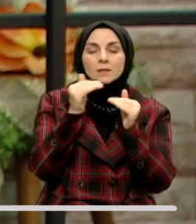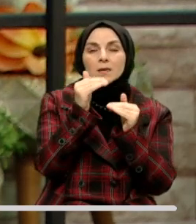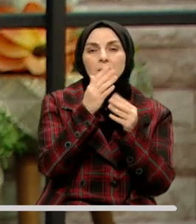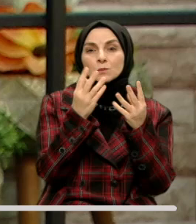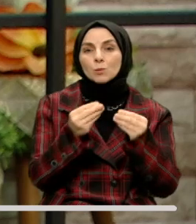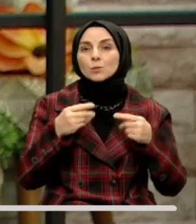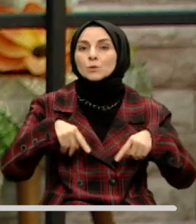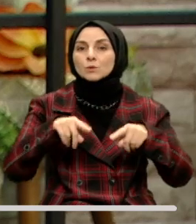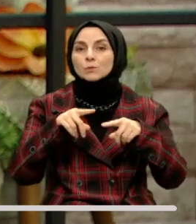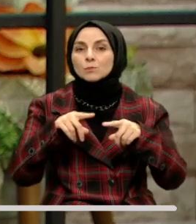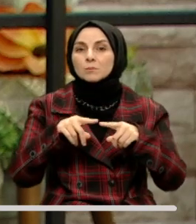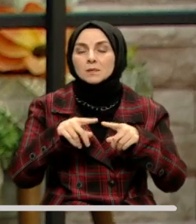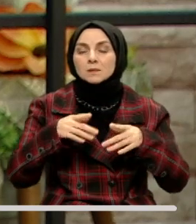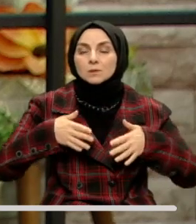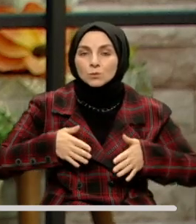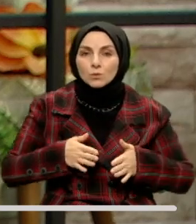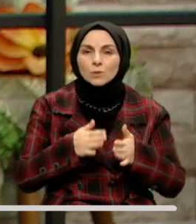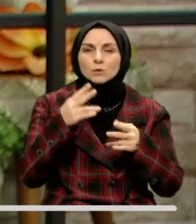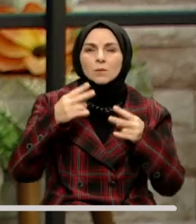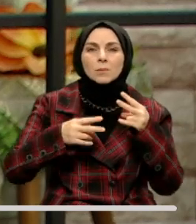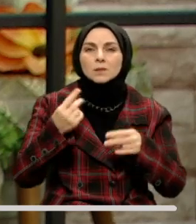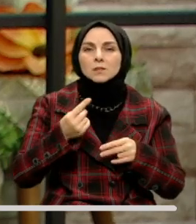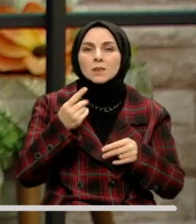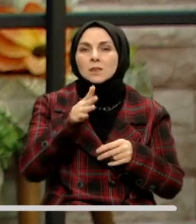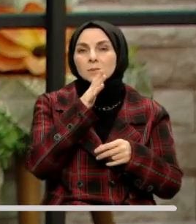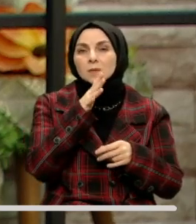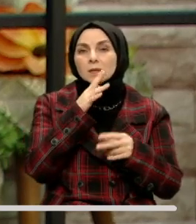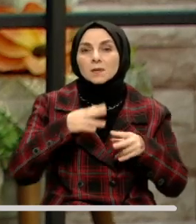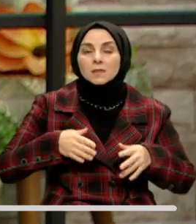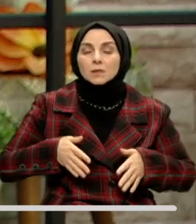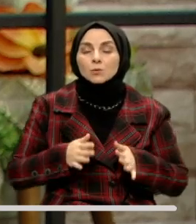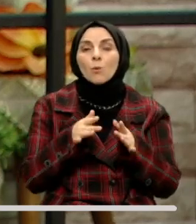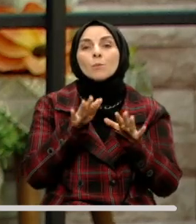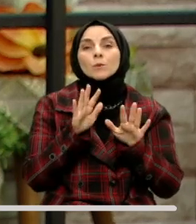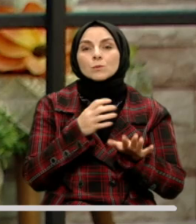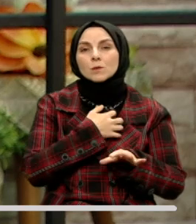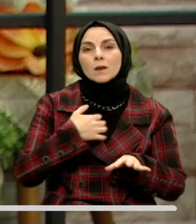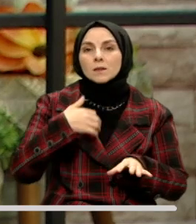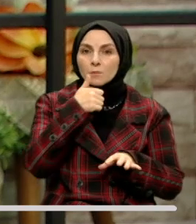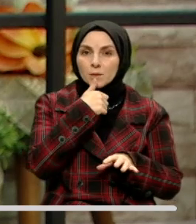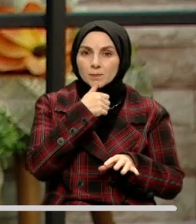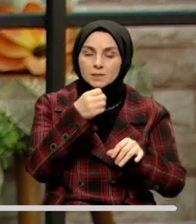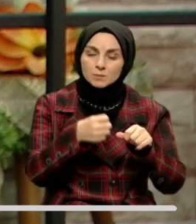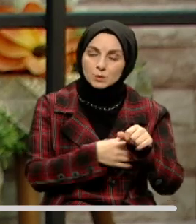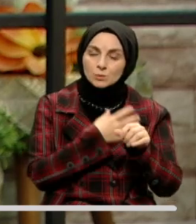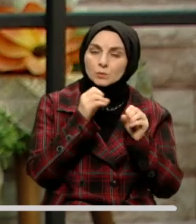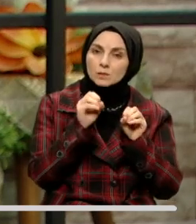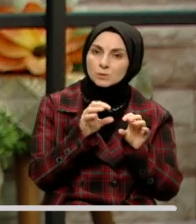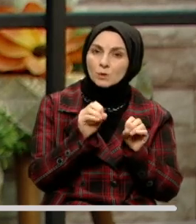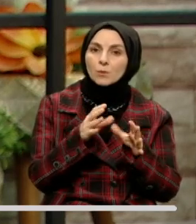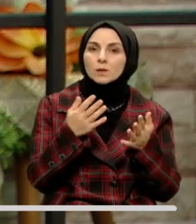doğuştan bazı şeyleri bilerek dünyaya gelmiyoruz. Annelerimiz, babalarımız olayları tanımlıyor, duygularımızı tanımlıyor.